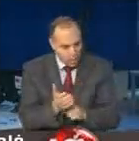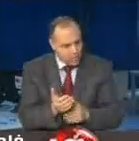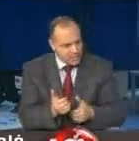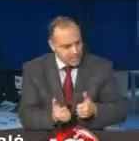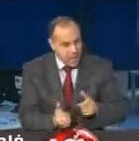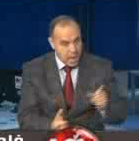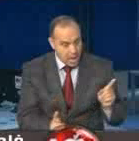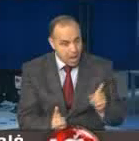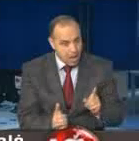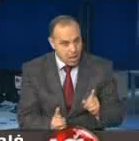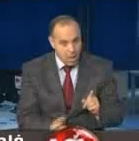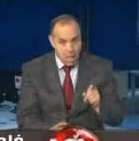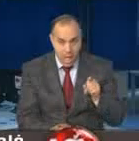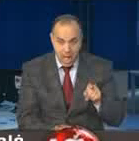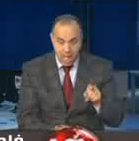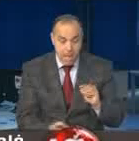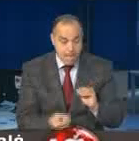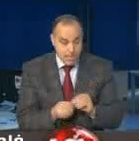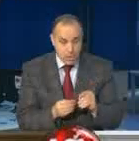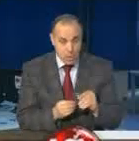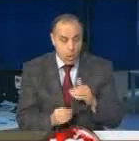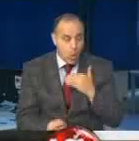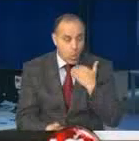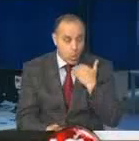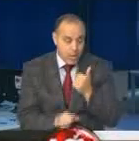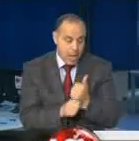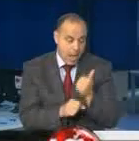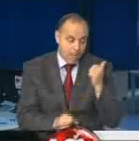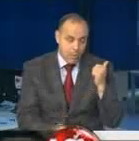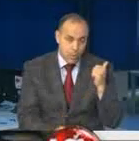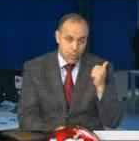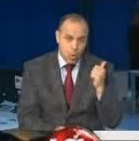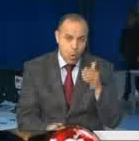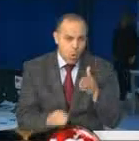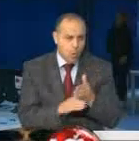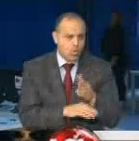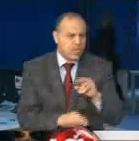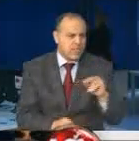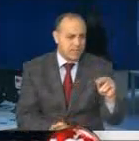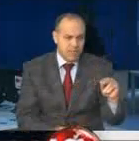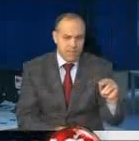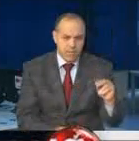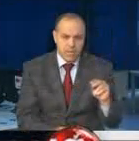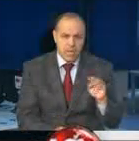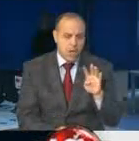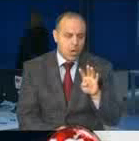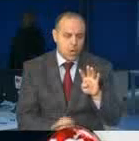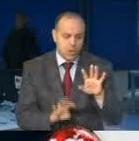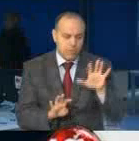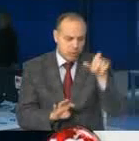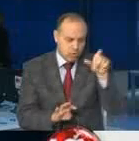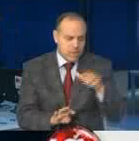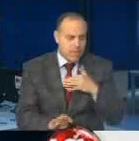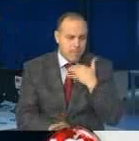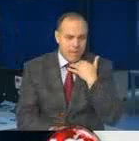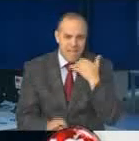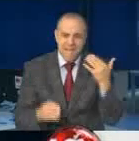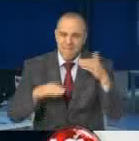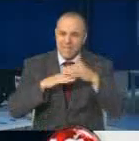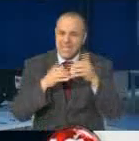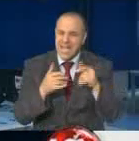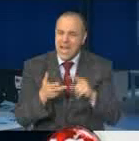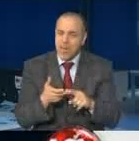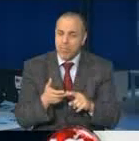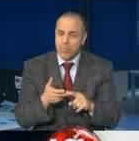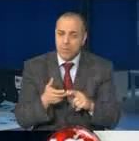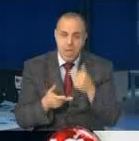السلاح. وفي أسوأ هذه الحوادث قتل خلال العام الماضي في هجوم مماثل 49 في ملهى ليلي